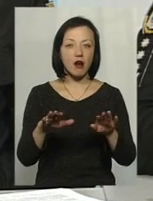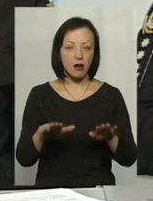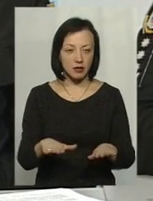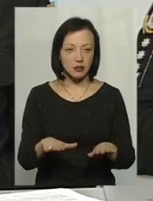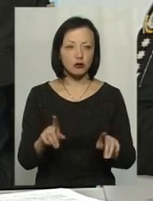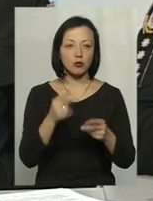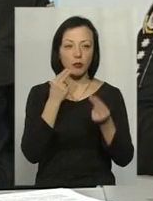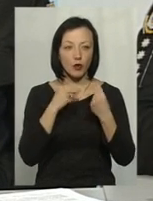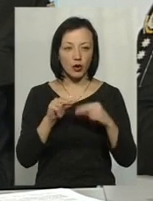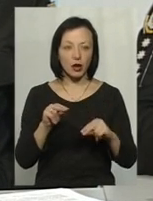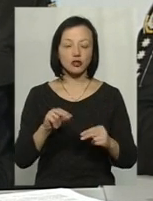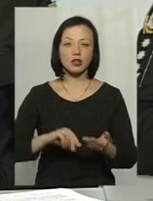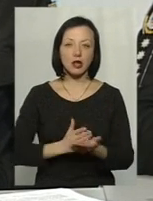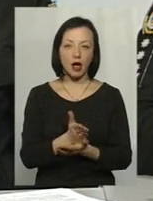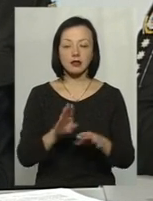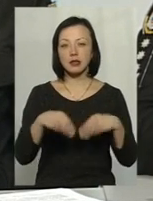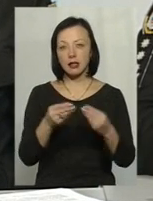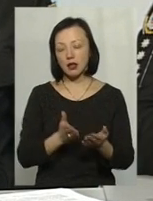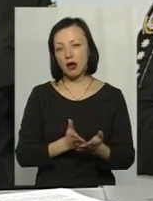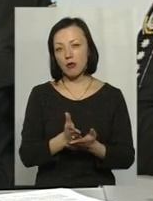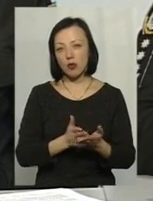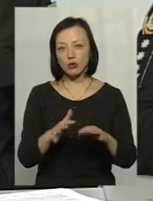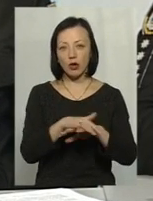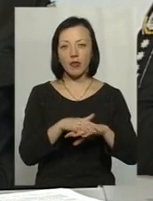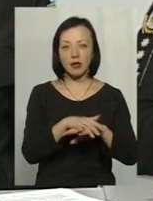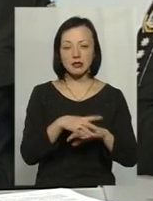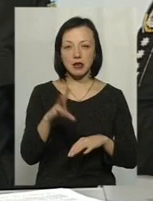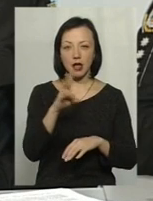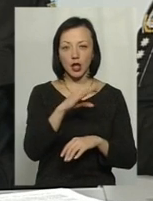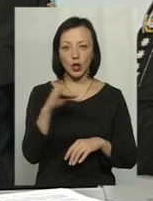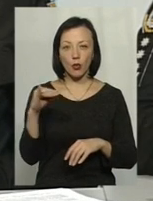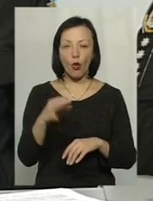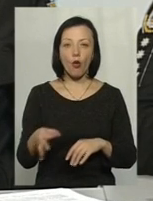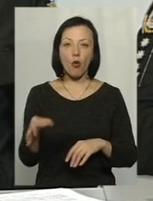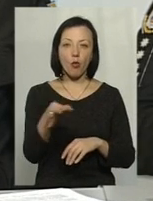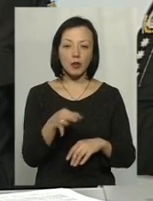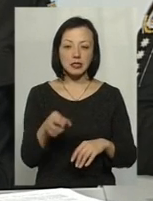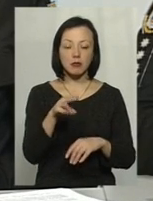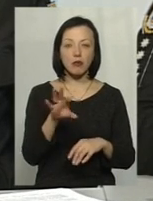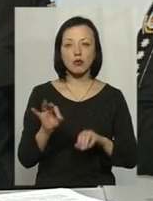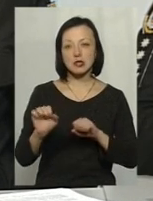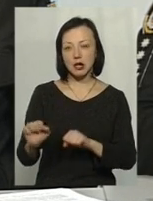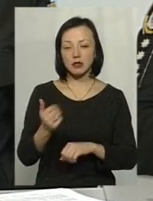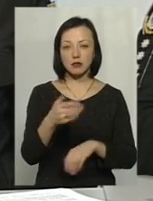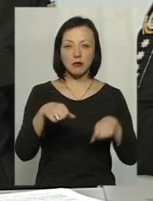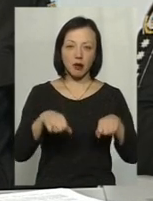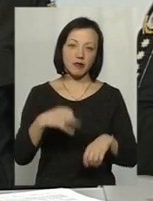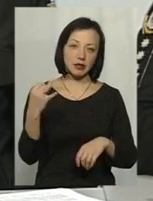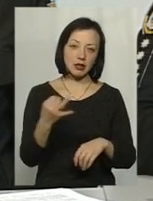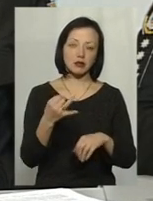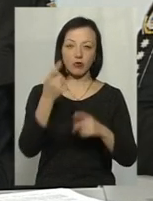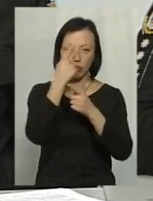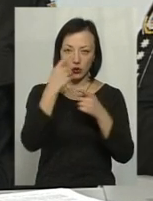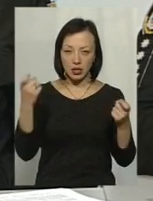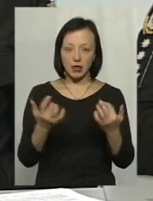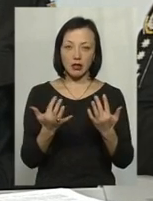щоб покращити якість надання послуг населенню області по захисту їхніх прав та інтересів, ми оголосили набір